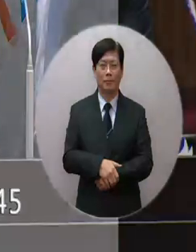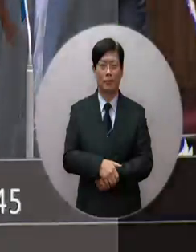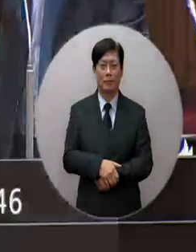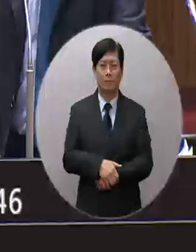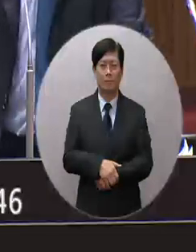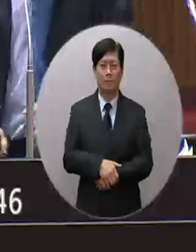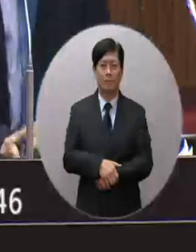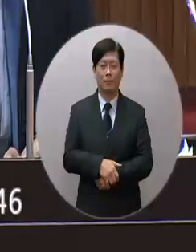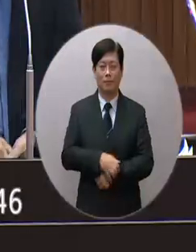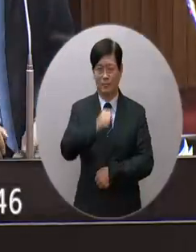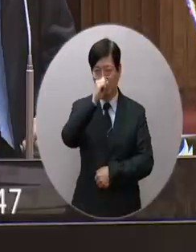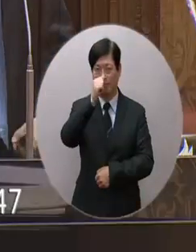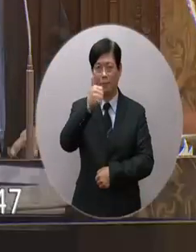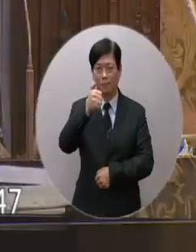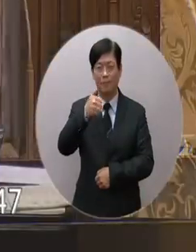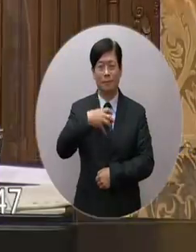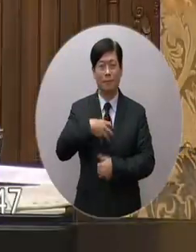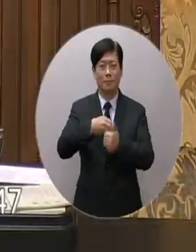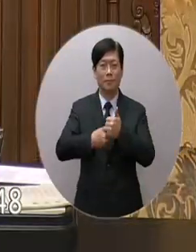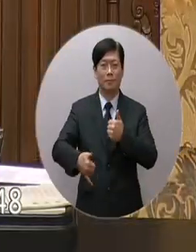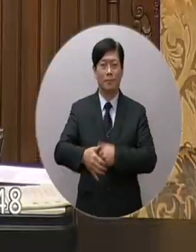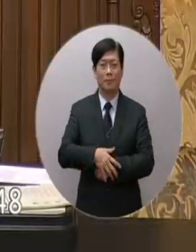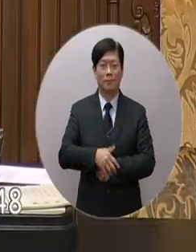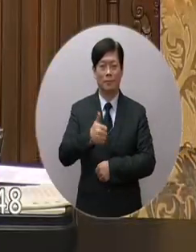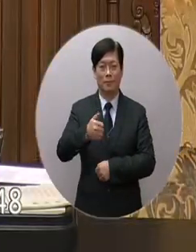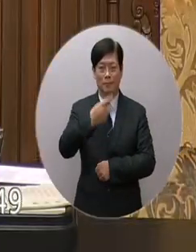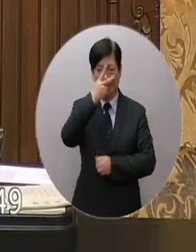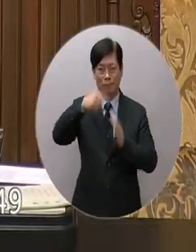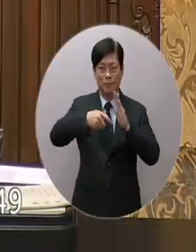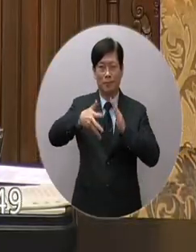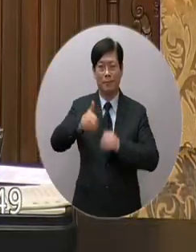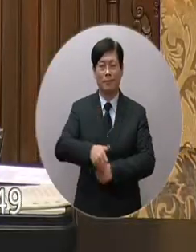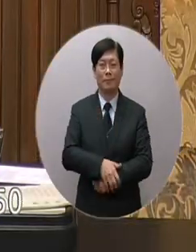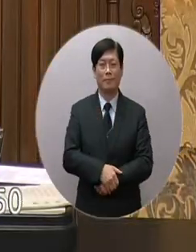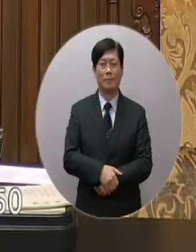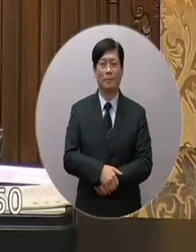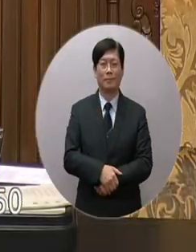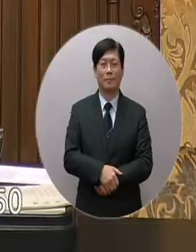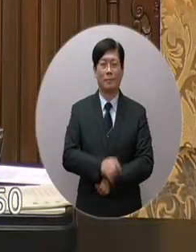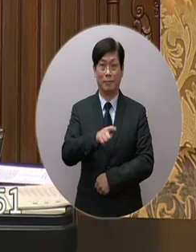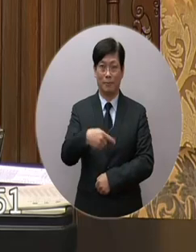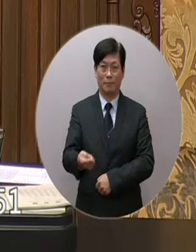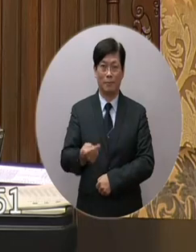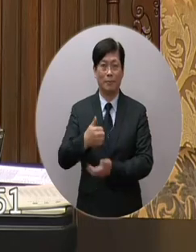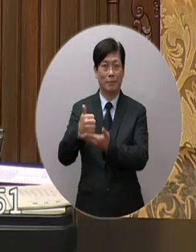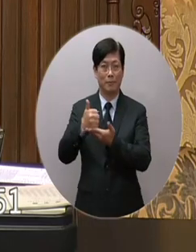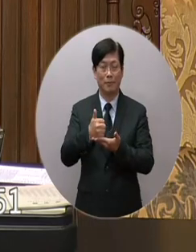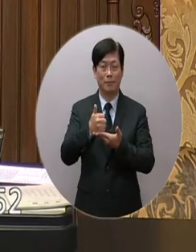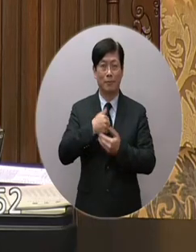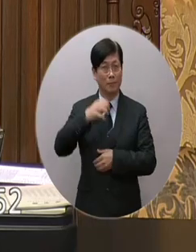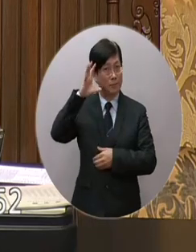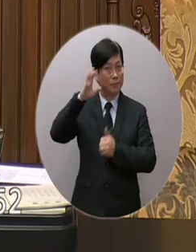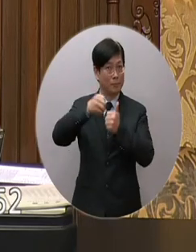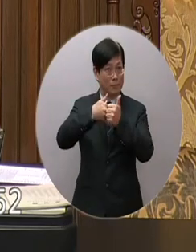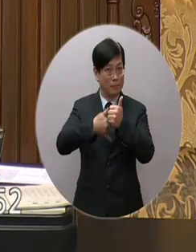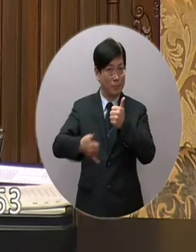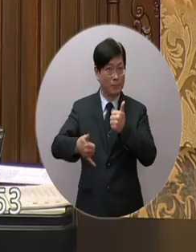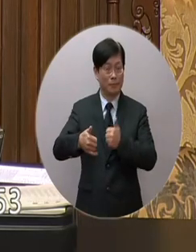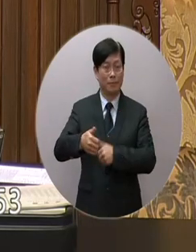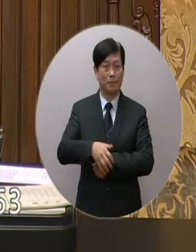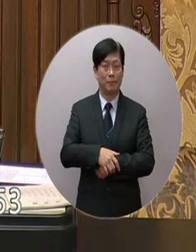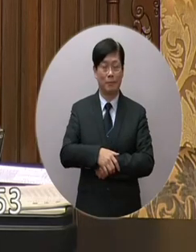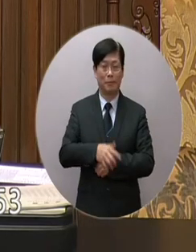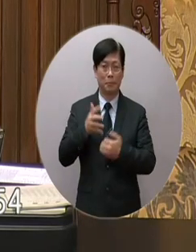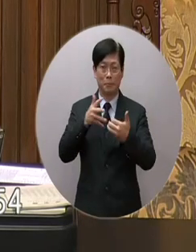员。 好，谢谢委员，谢谢赖院长。下一位，我们请苏委员正